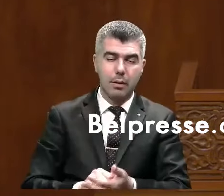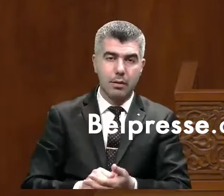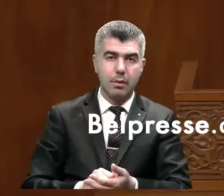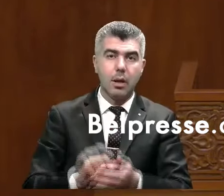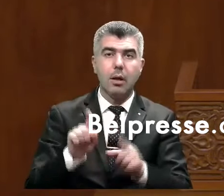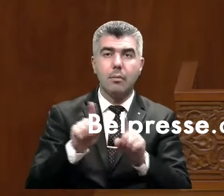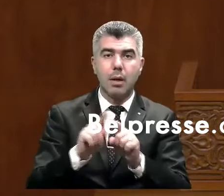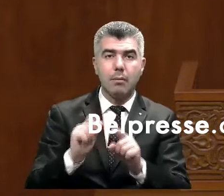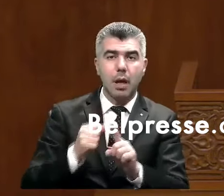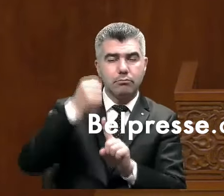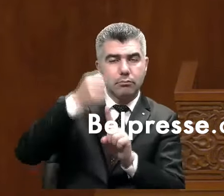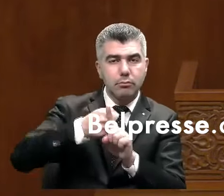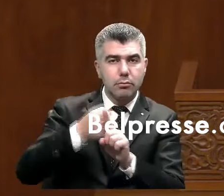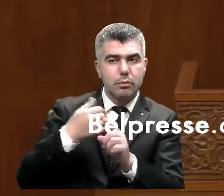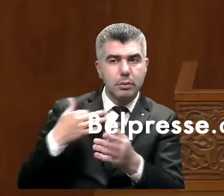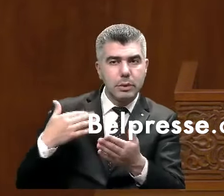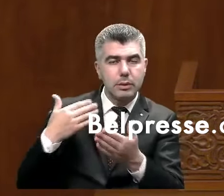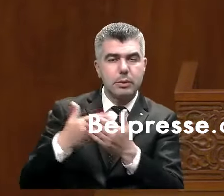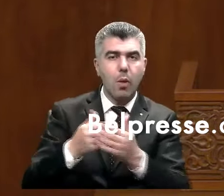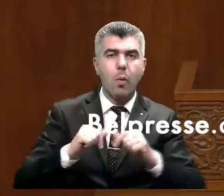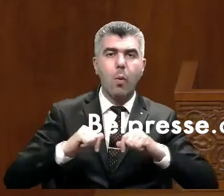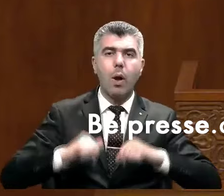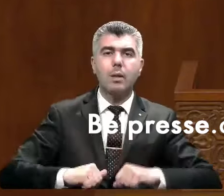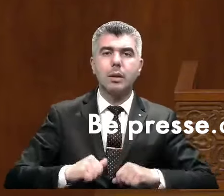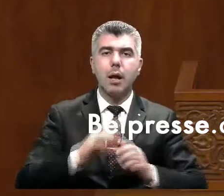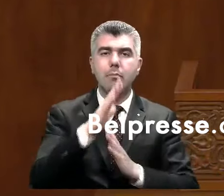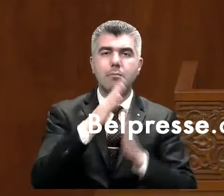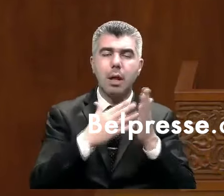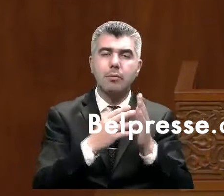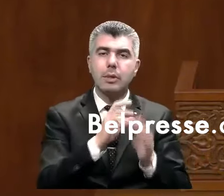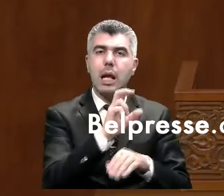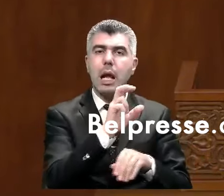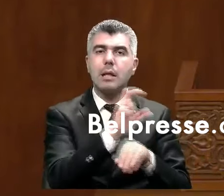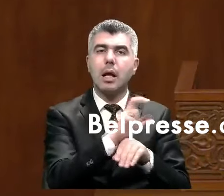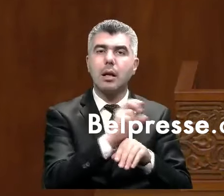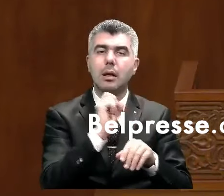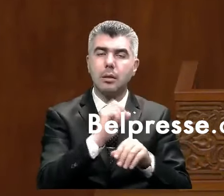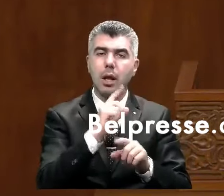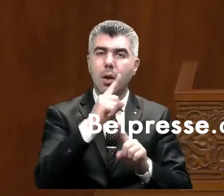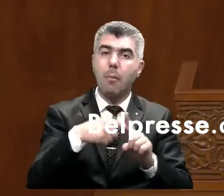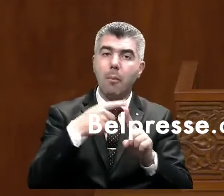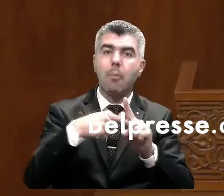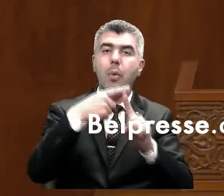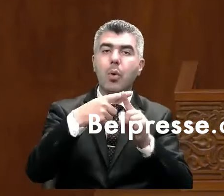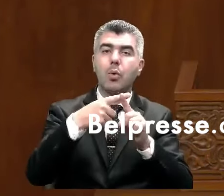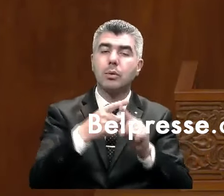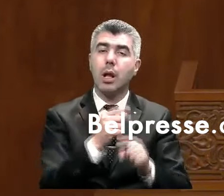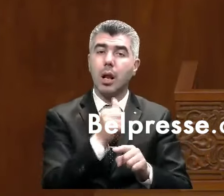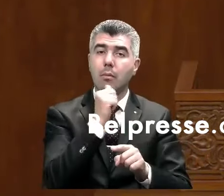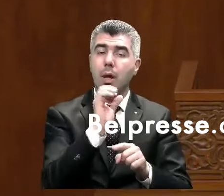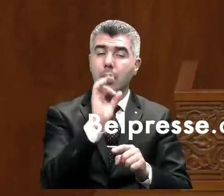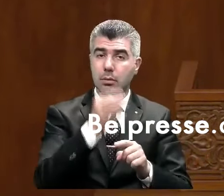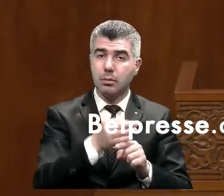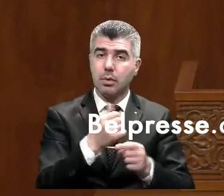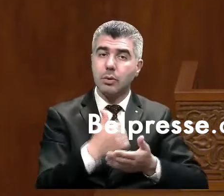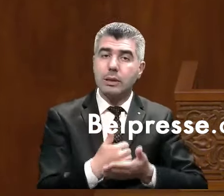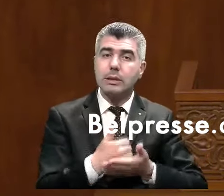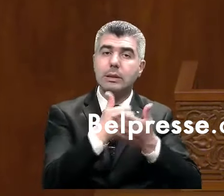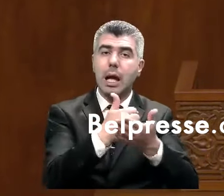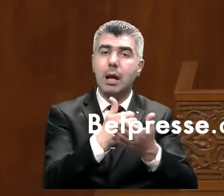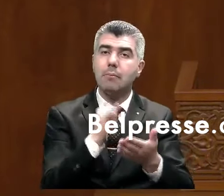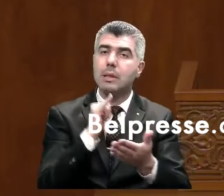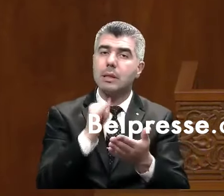استراتيجيه الجيل الاخضر المجهودات بهدف مضاعفه النجاعه المائيه ودعم استدامه